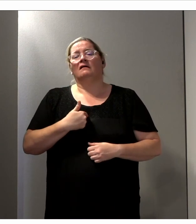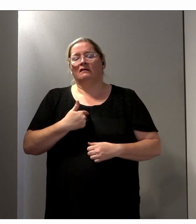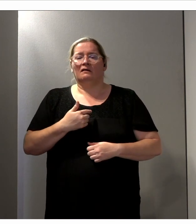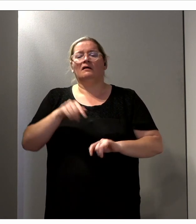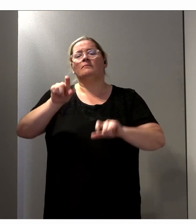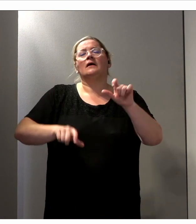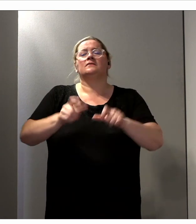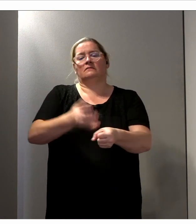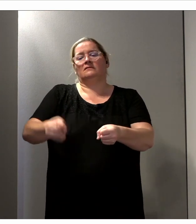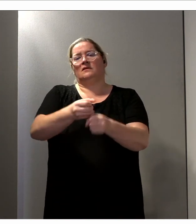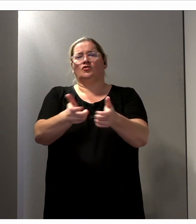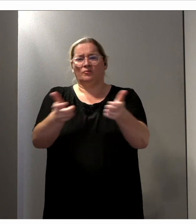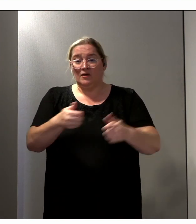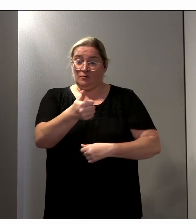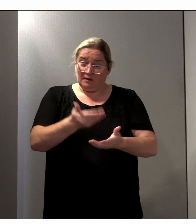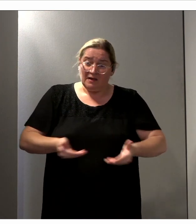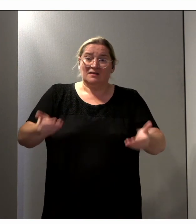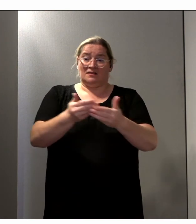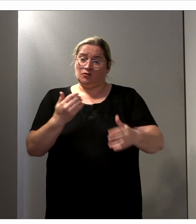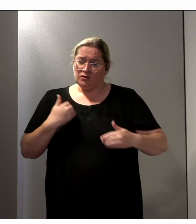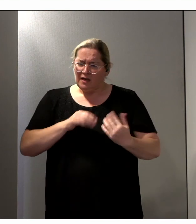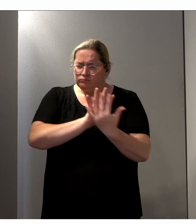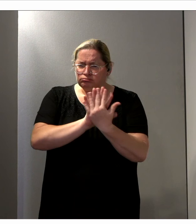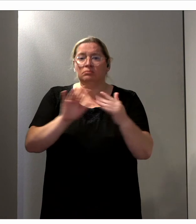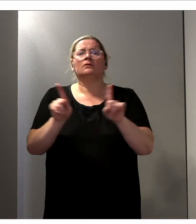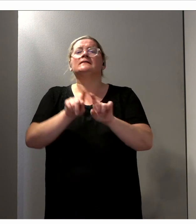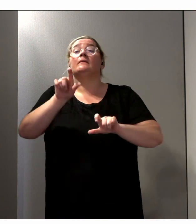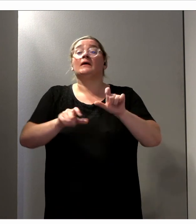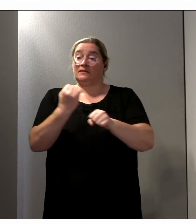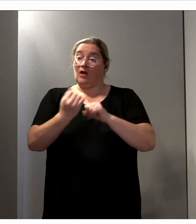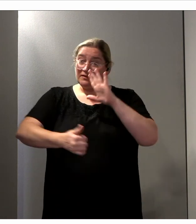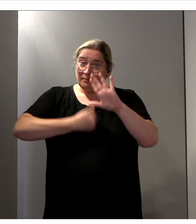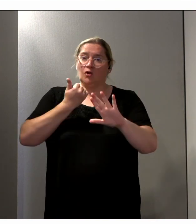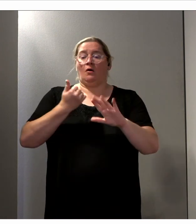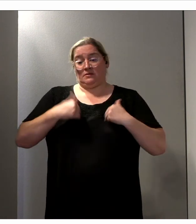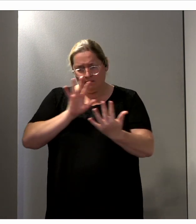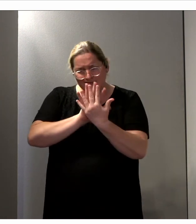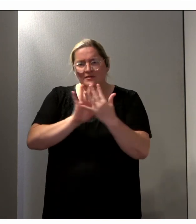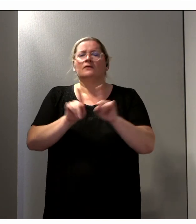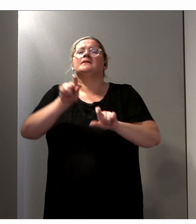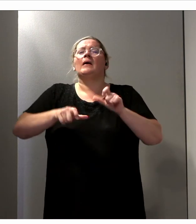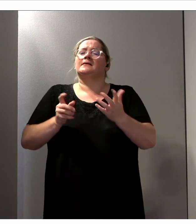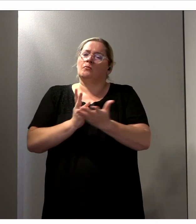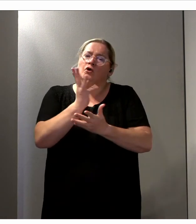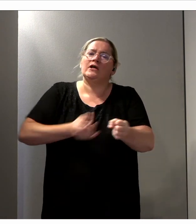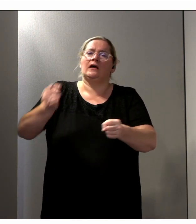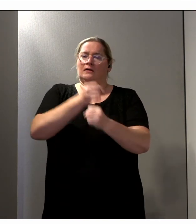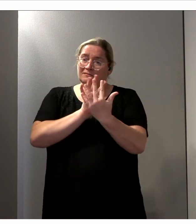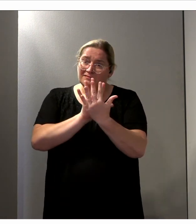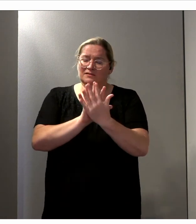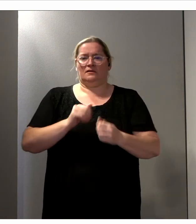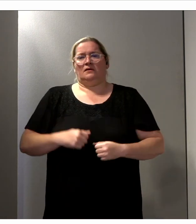en situation de handicap et de nombreux travailleurs indépendants handicapés, ainsi que des porteurs de projets. J'en ai tiré des